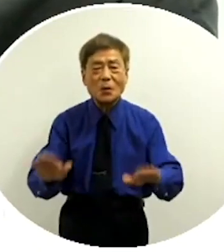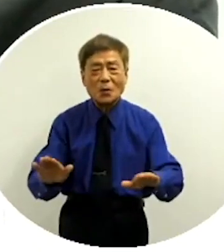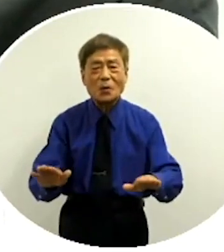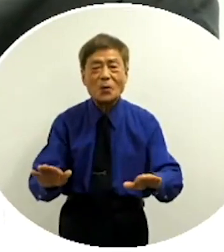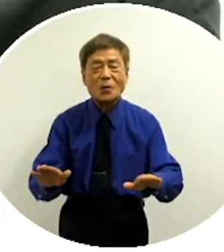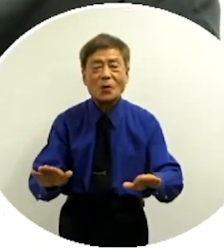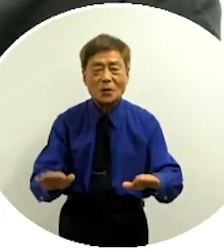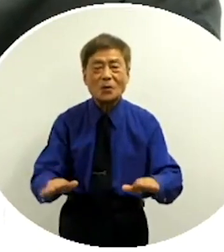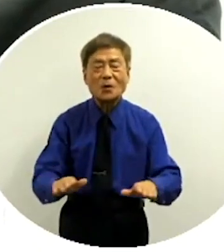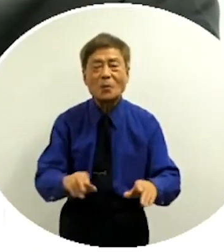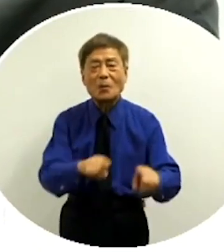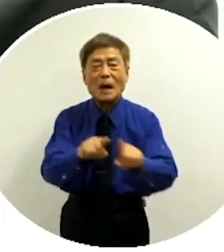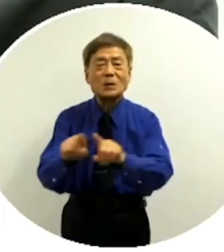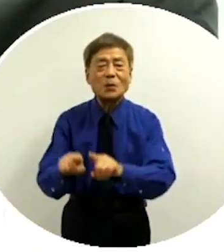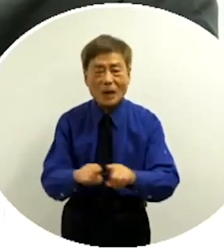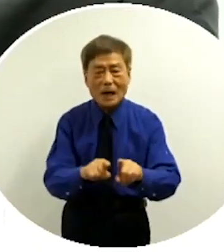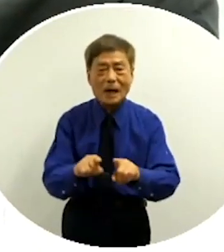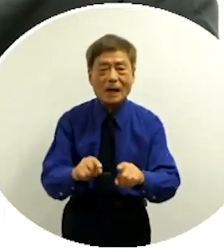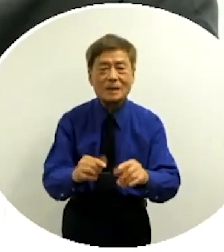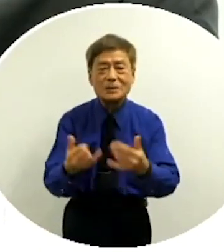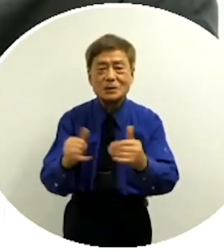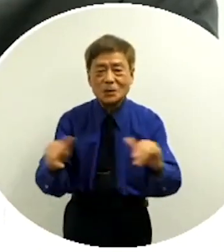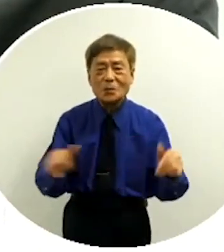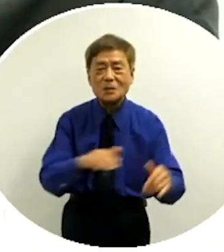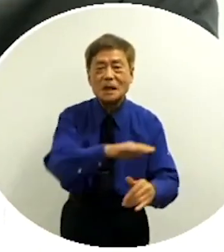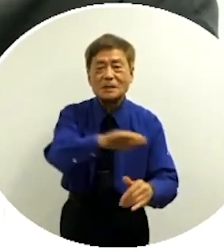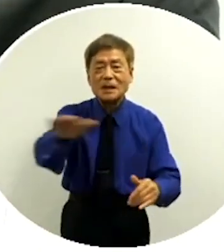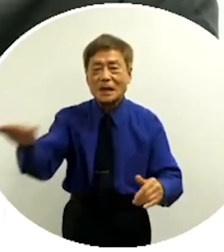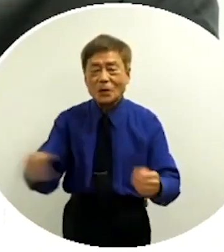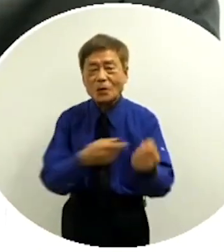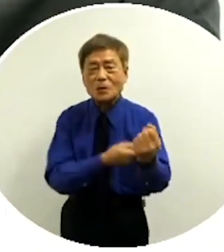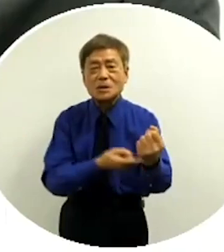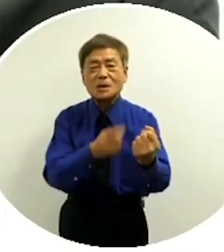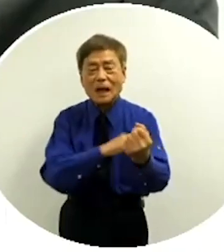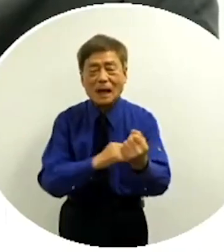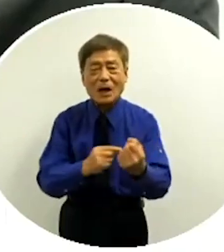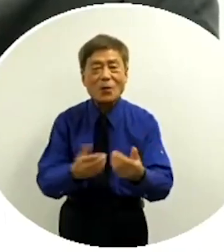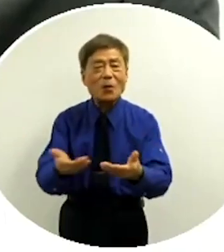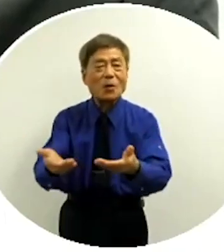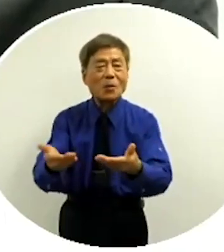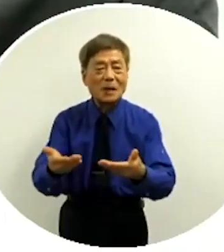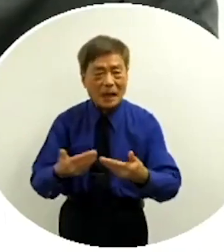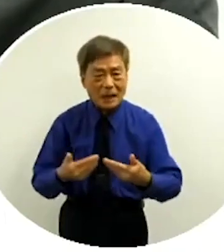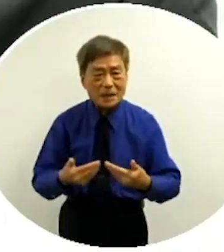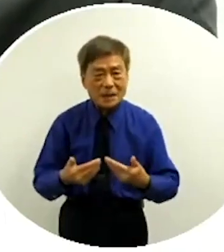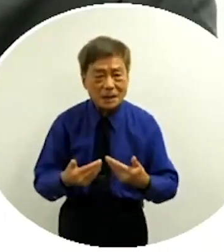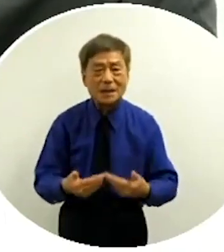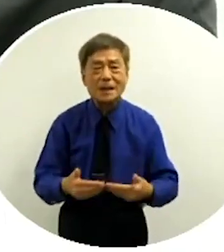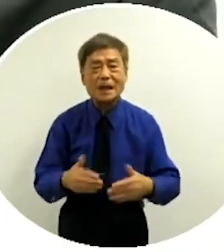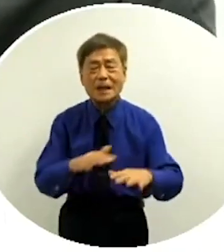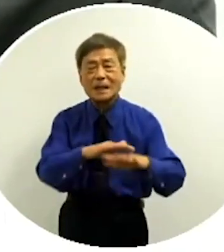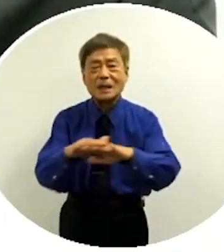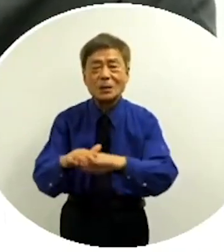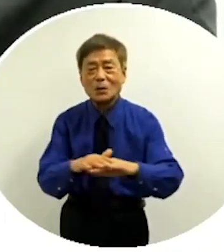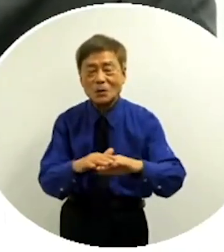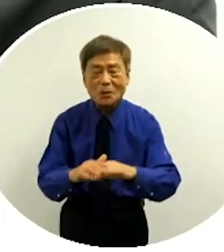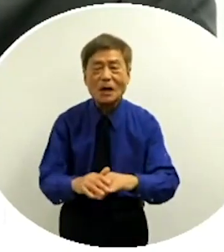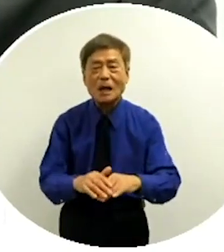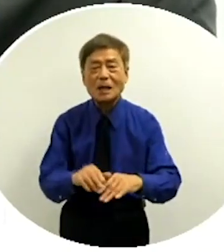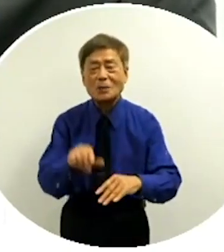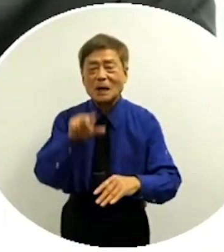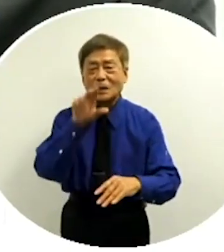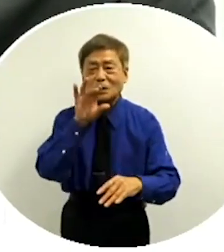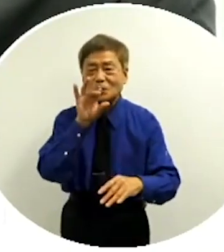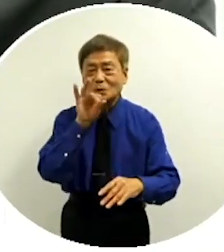パートナーズの皆さんと彼の力を借りてでネットって実は人海戦術すごく大事なんです特にあの twitter 見てるとわかる